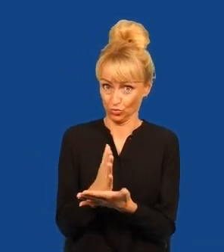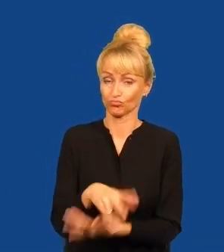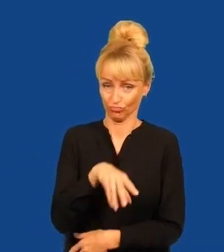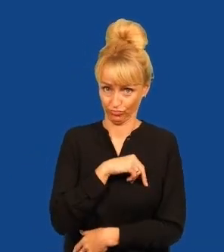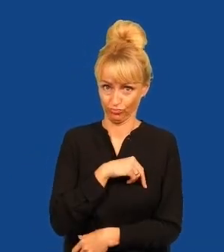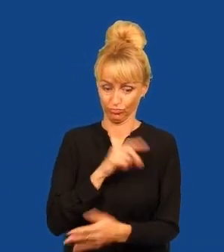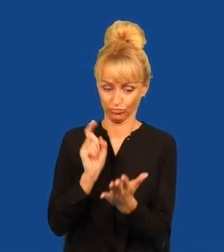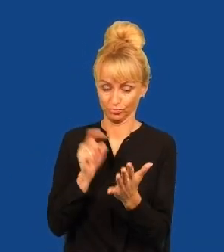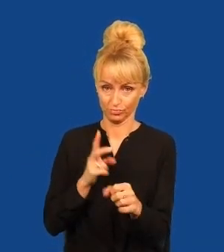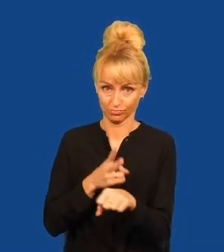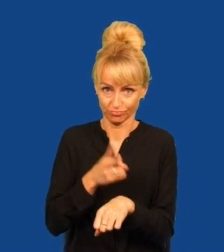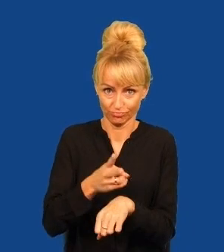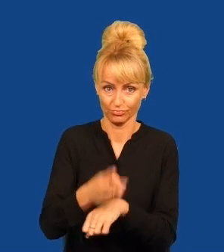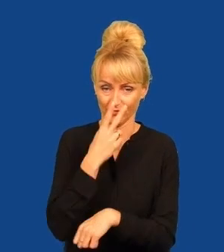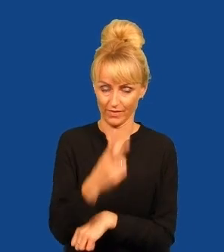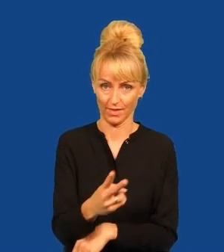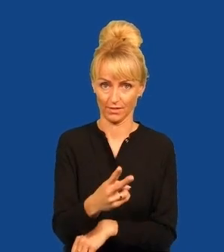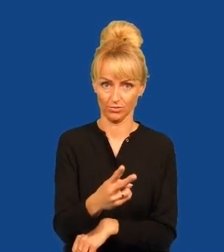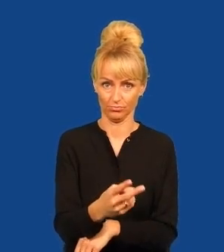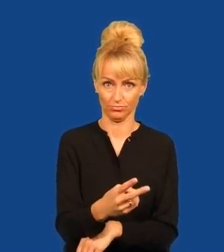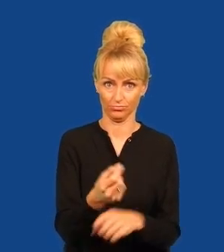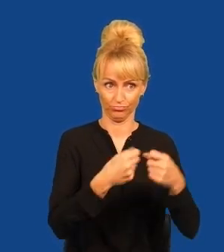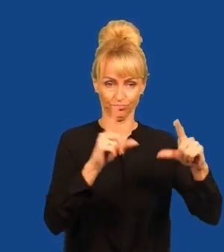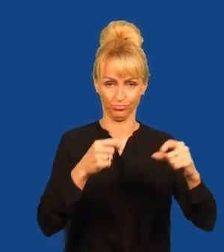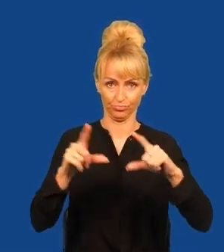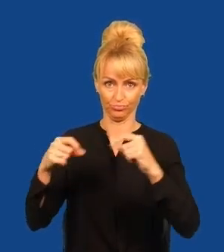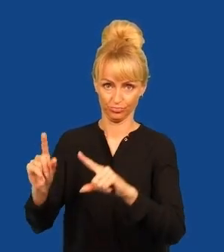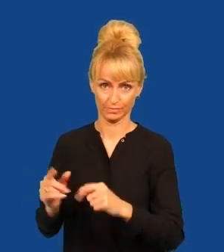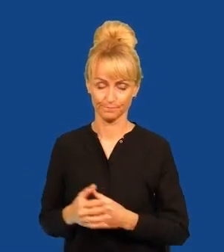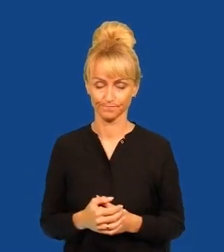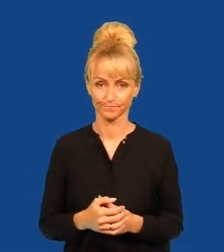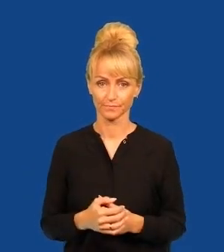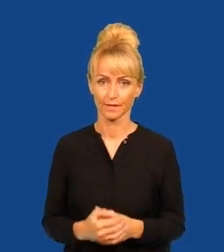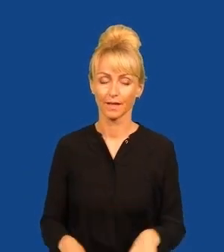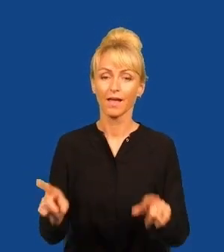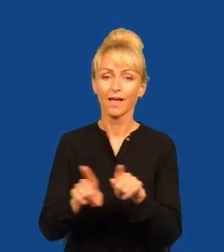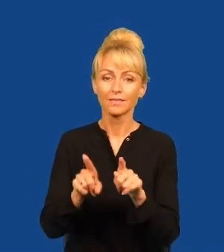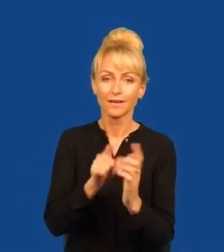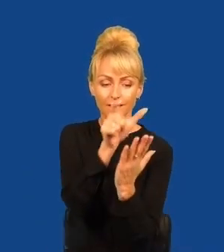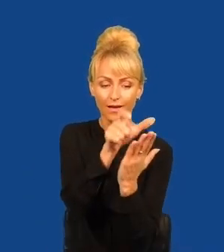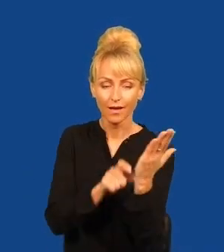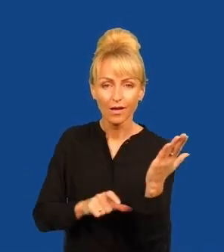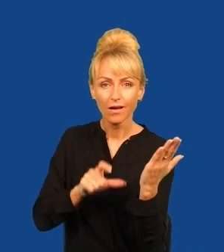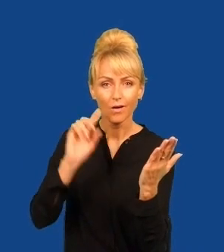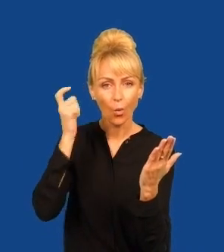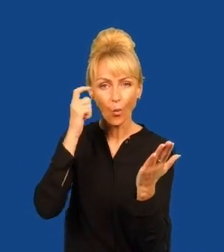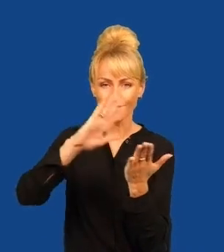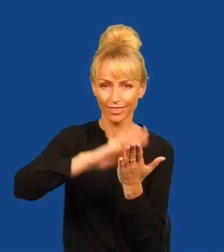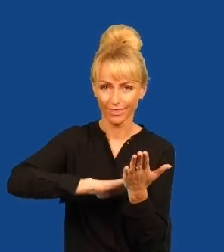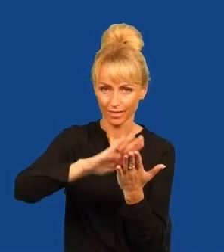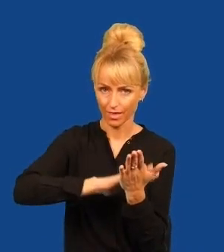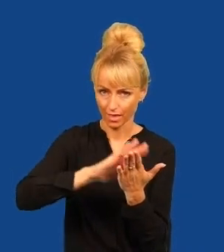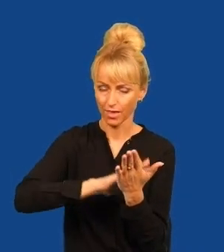Onboarding również spersonalizowaliśmy w taki sposób, żeby on był jaśniejszy, krótszy. Personalizacja dashboardu tak